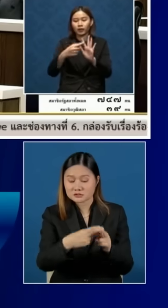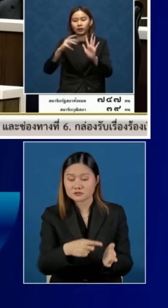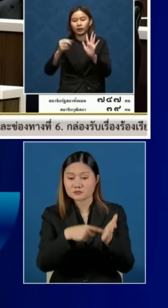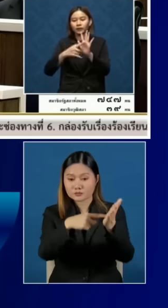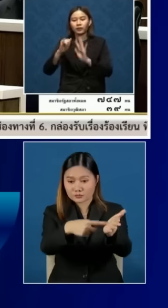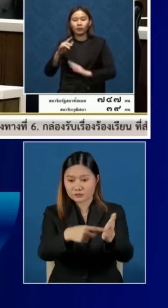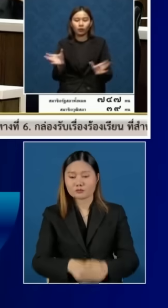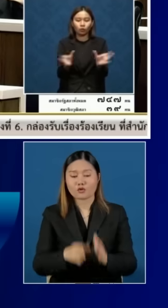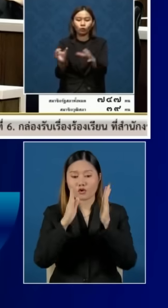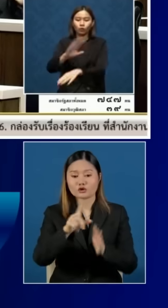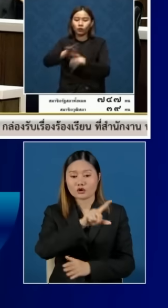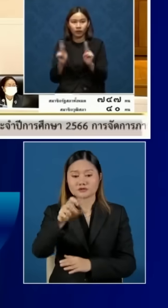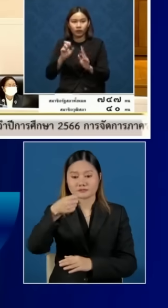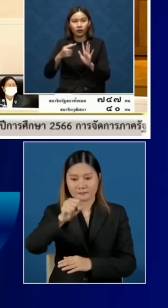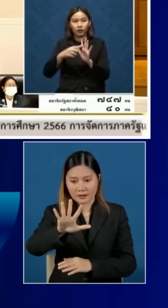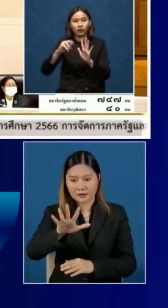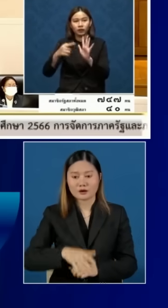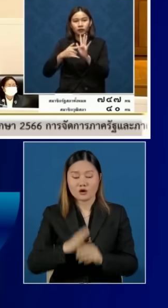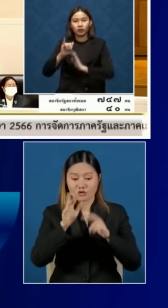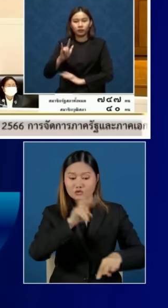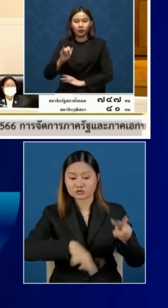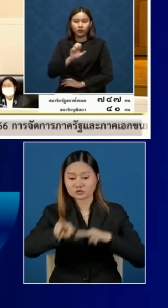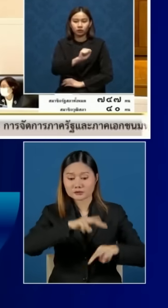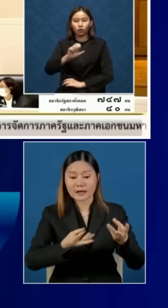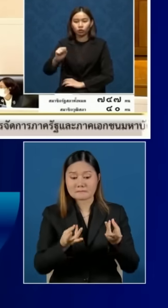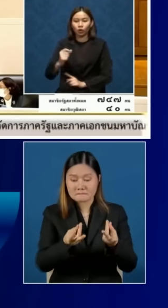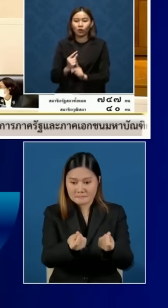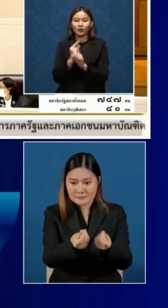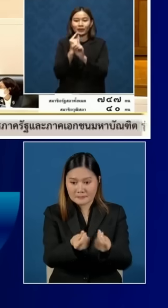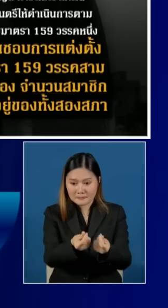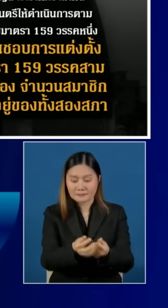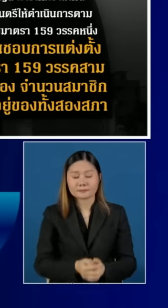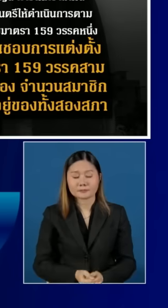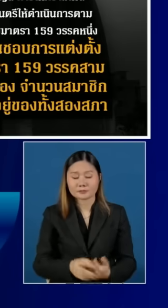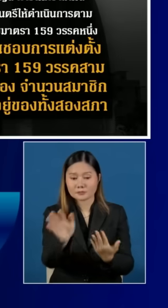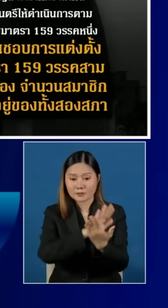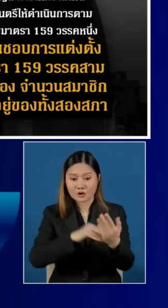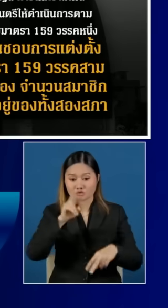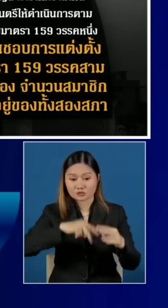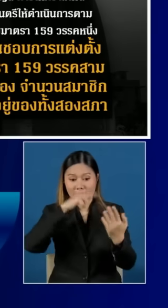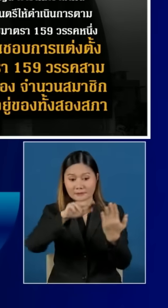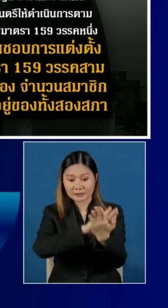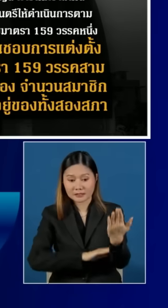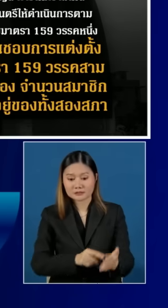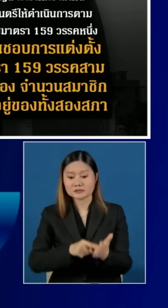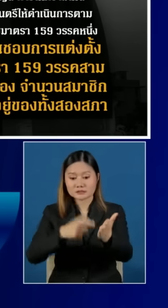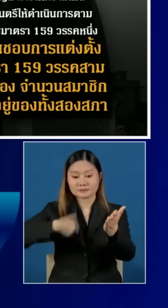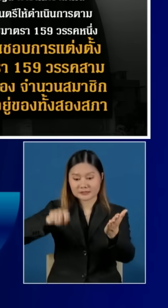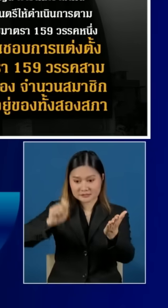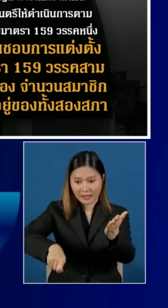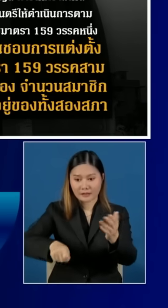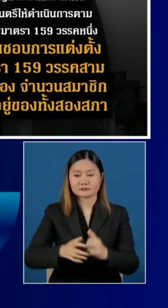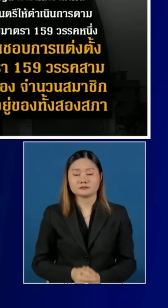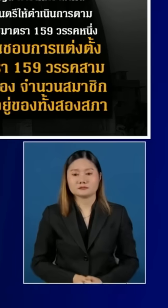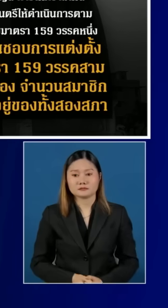การ115คนมีผู้ตรวจการแผ่นดินนะครับที่ยื่นเรื่องไปที่ศาลรัฐธรรมนูญและนำไ